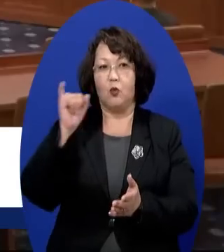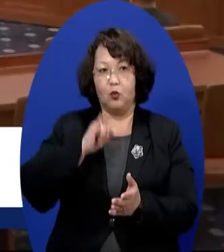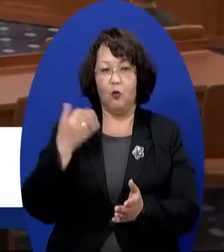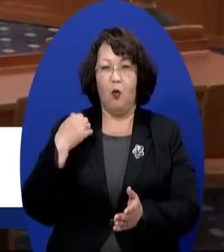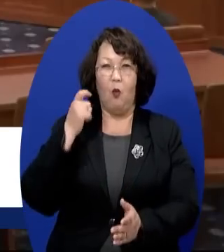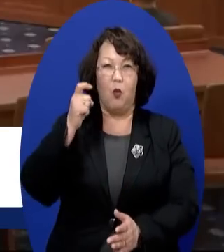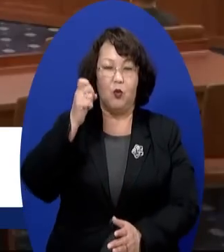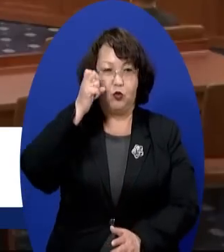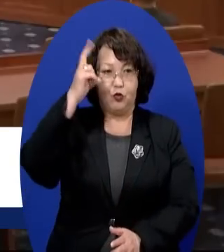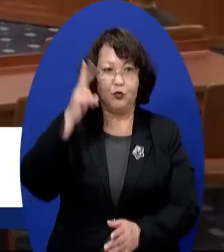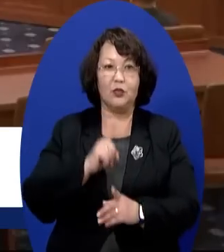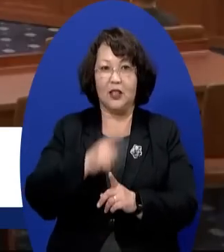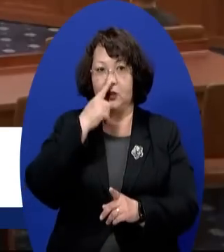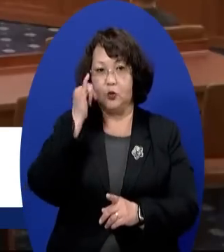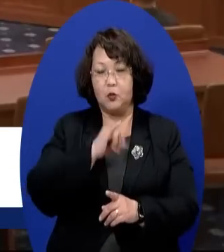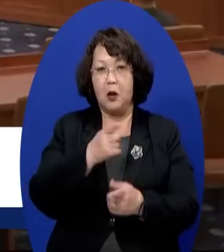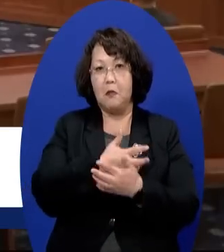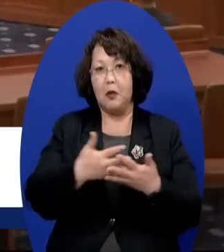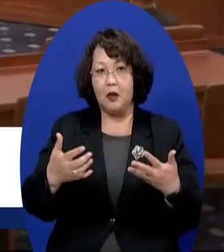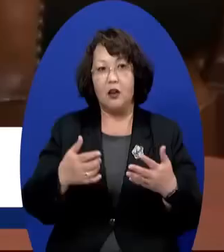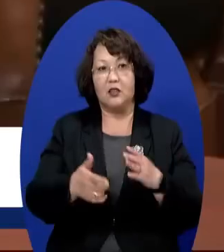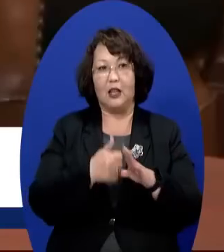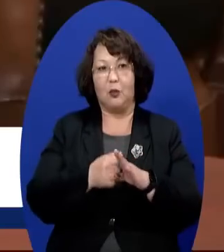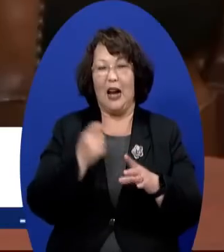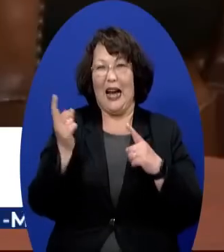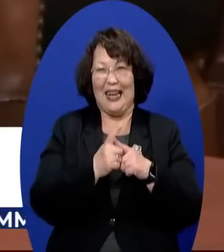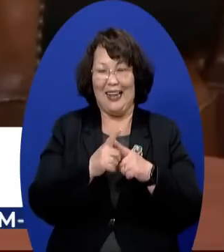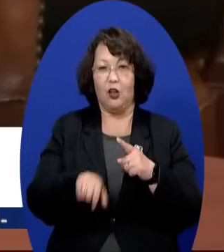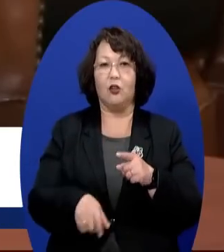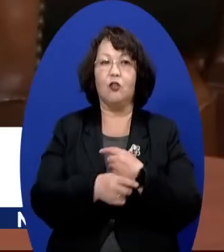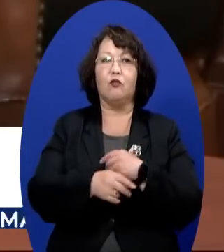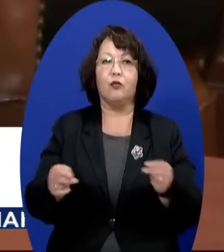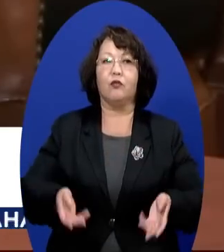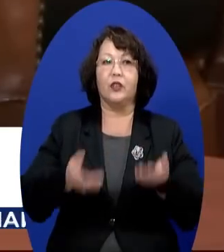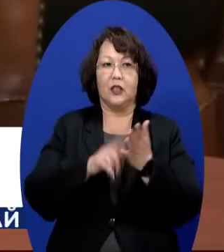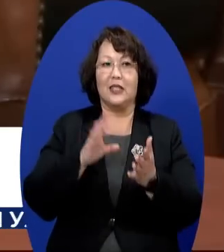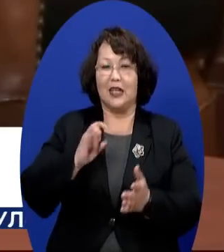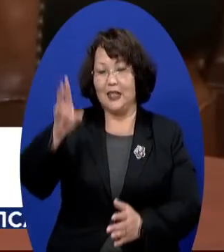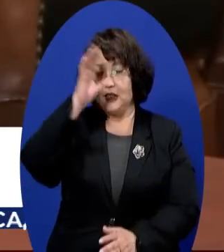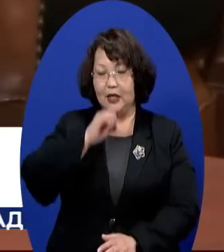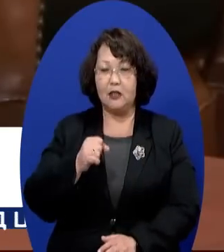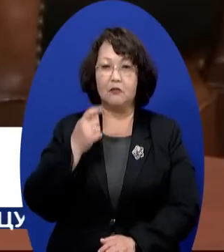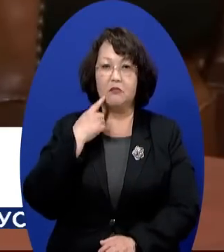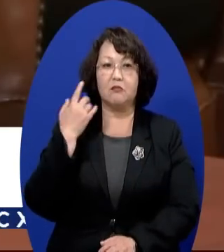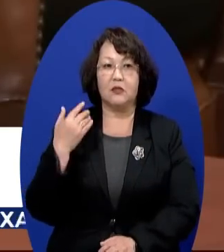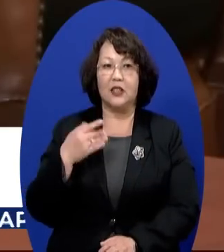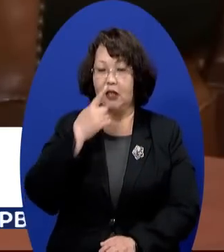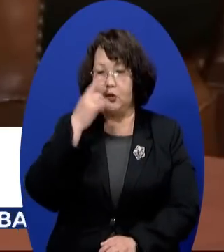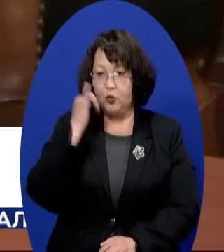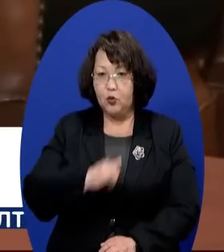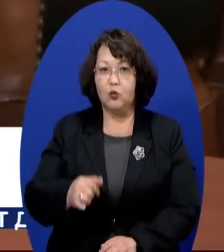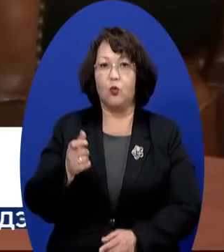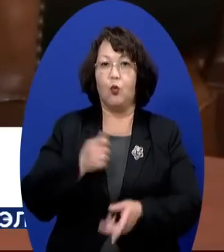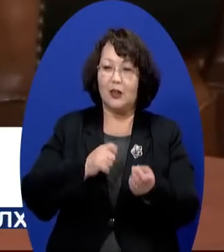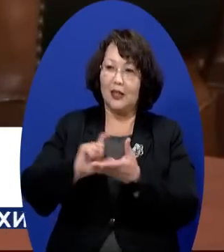импортын бараа бүтээгдэхүүнд ногдуулсан гайлын татварыг эргэн харахыг ерөнхийлөгч Байден даалгажээ. Сангийн сайд Йелен өчигдөр ярихдаа Хятад улс худалдааны шударга